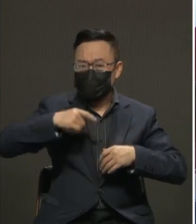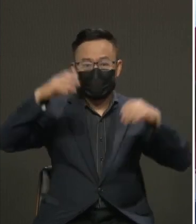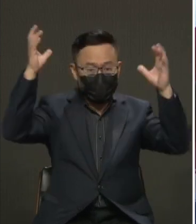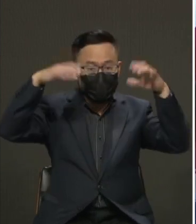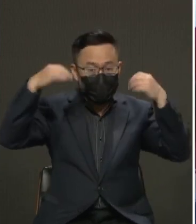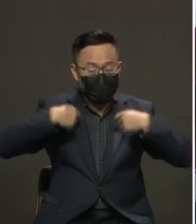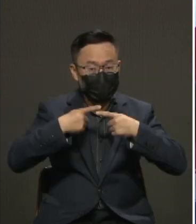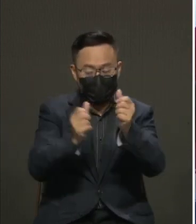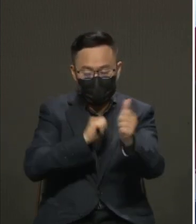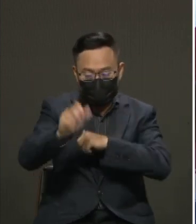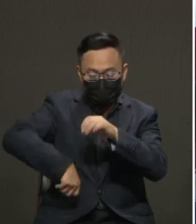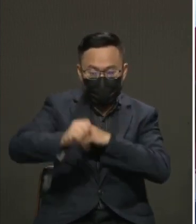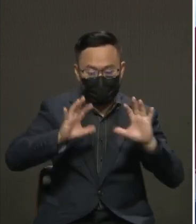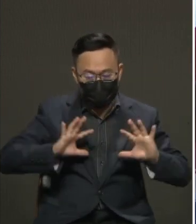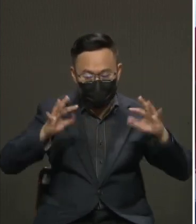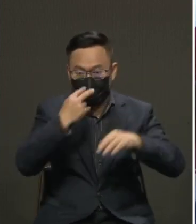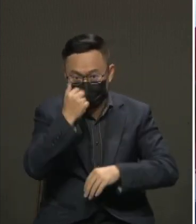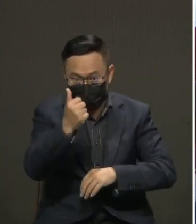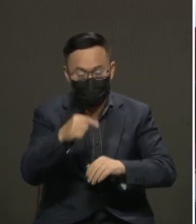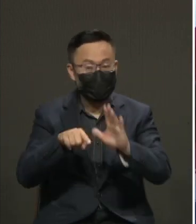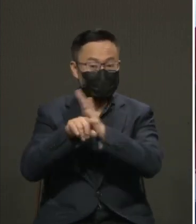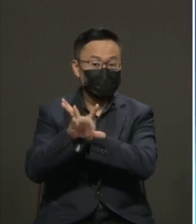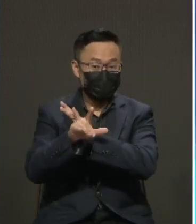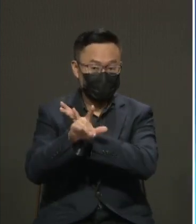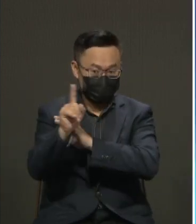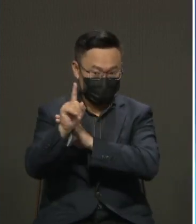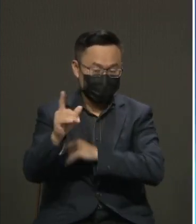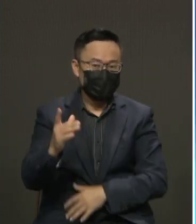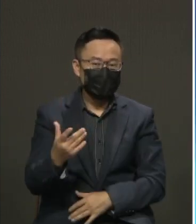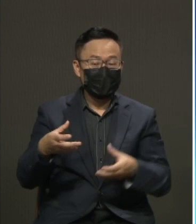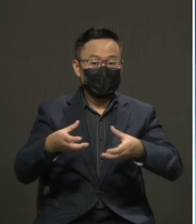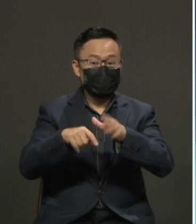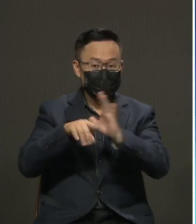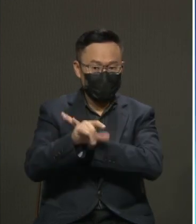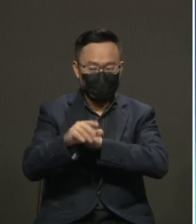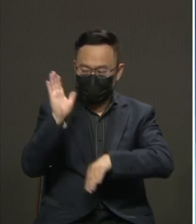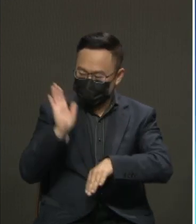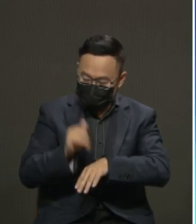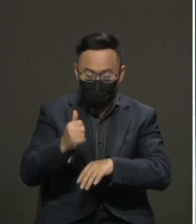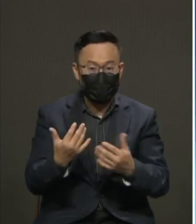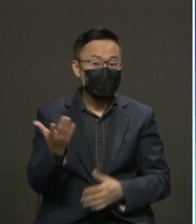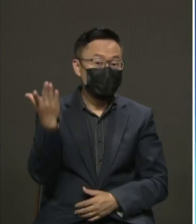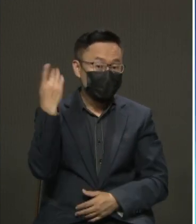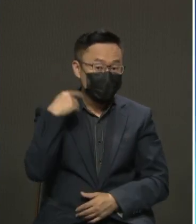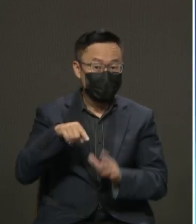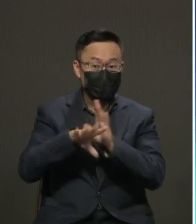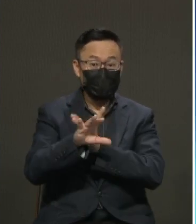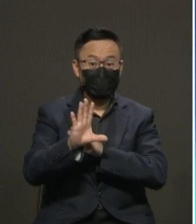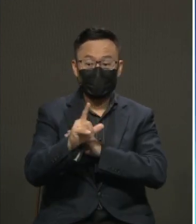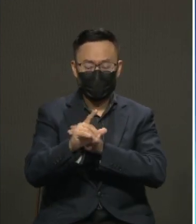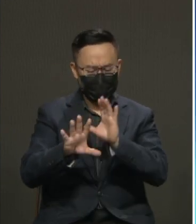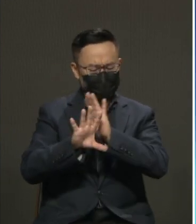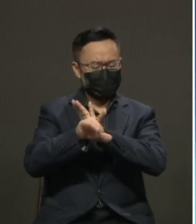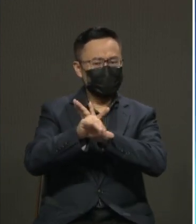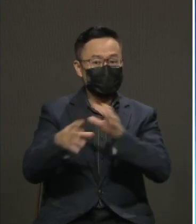ช่ถูกต้องนะคะเพราะว่าทางฝั่งของชลบุรี FC อ่ะคุณผู้ชมก็ยังฟอร์มร้อนแรงนะคะนัดล่าสุดเปิดบ้านเฉือน PT ประจวบ